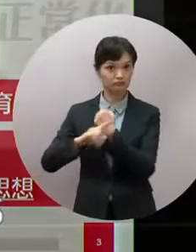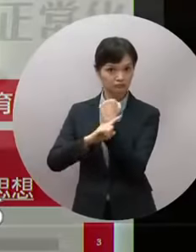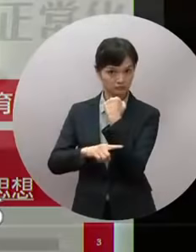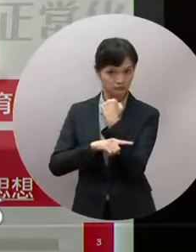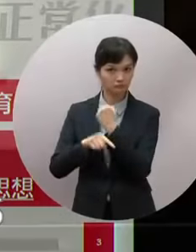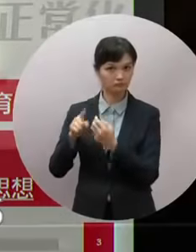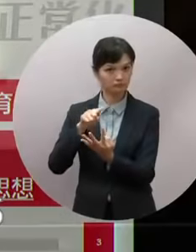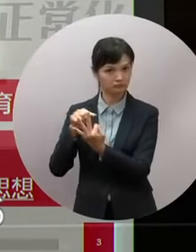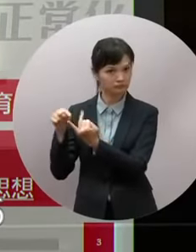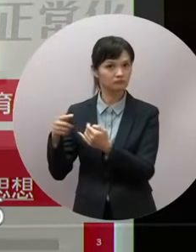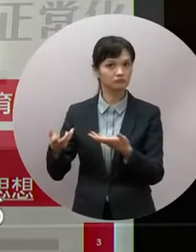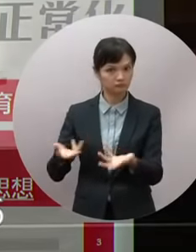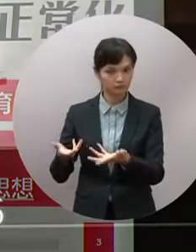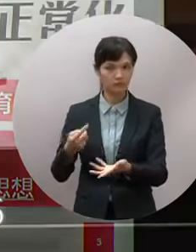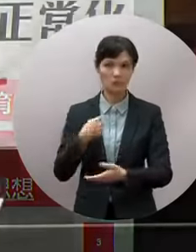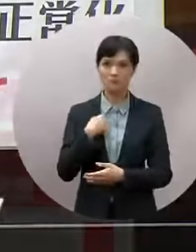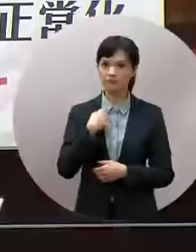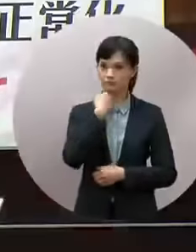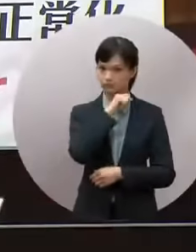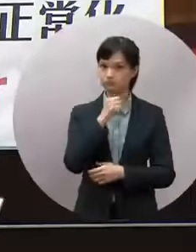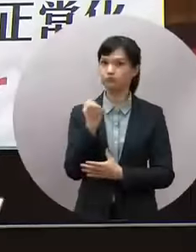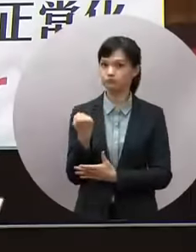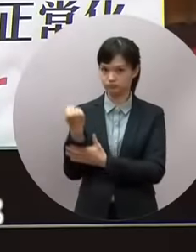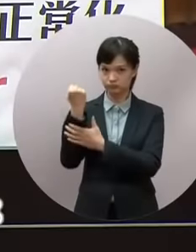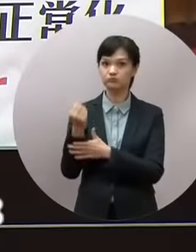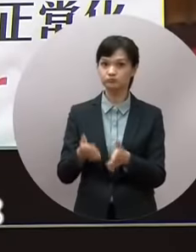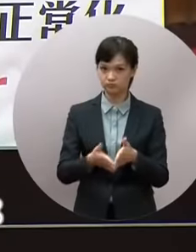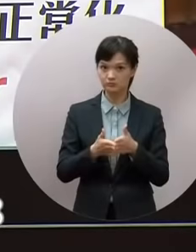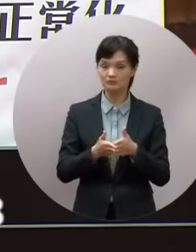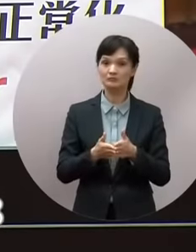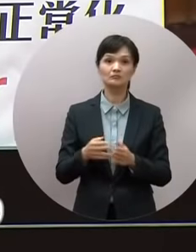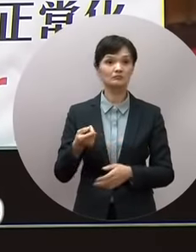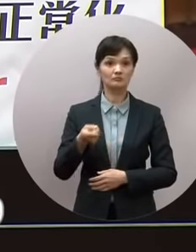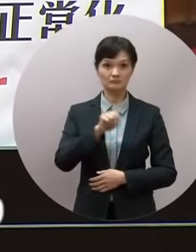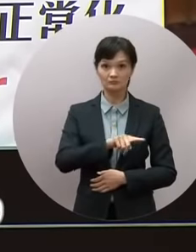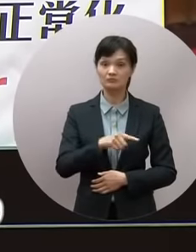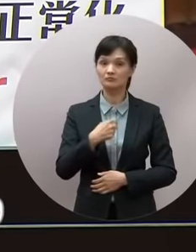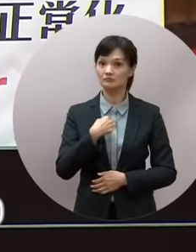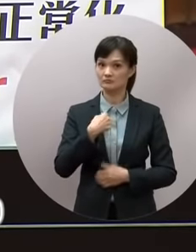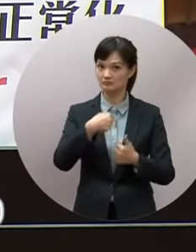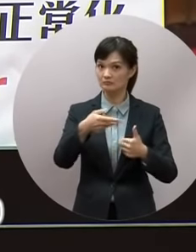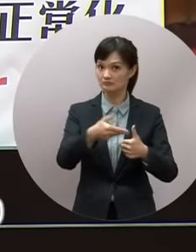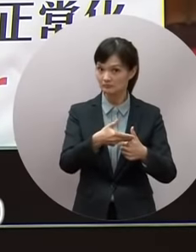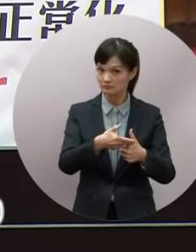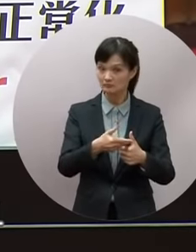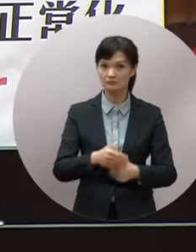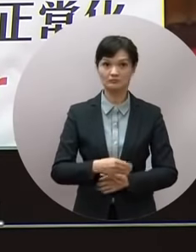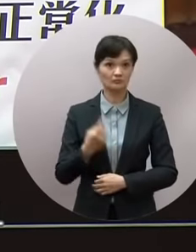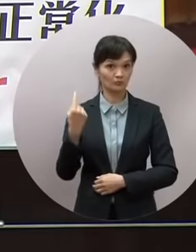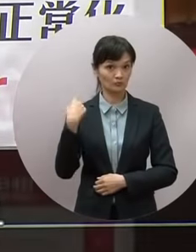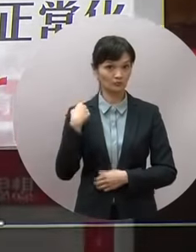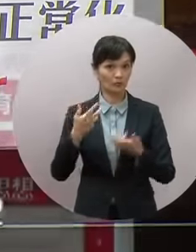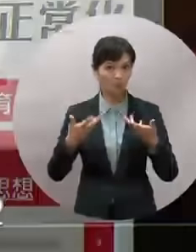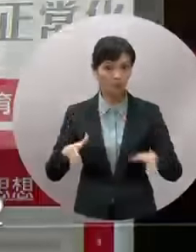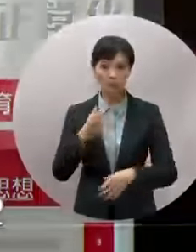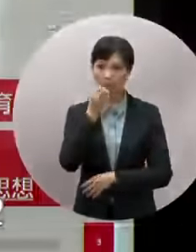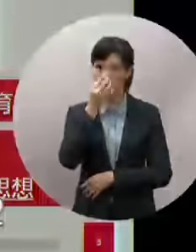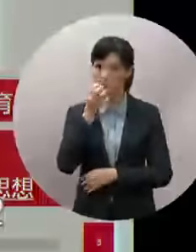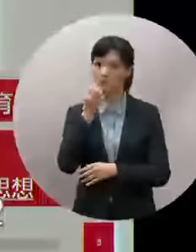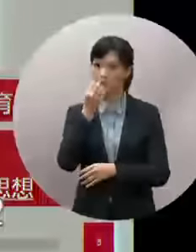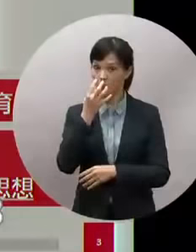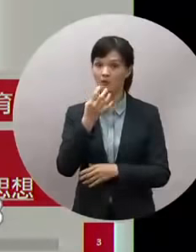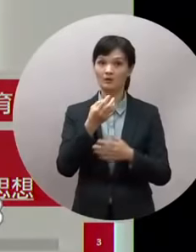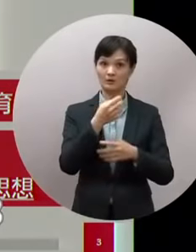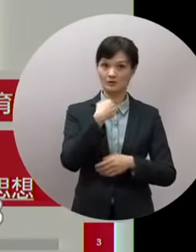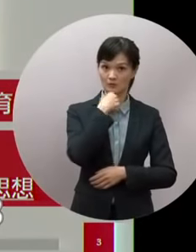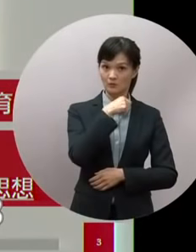一页，我要跟您扣合到教育的主题。昨天有很多的香港学生跟台湾学生